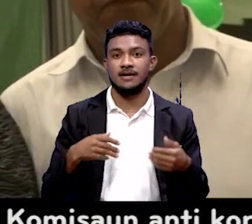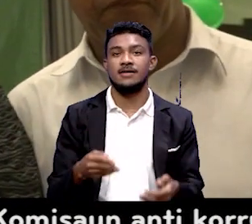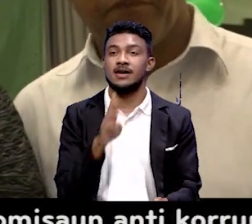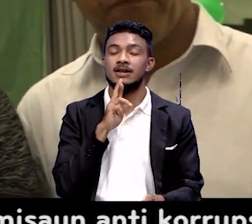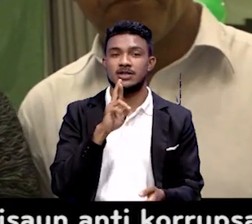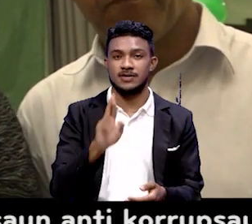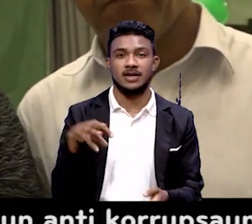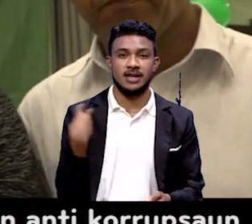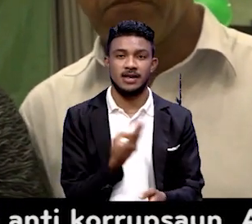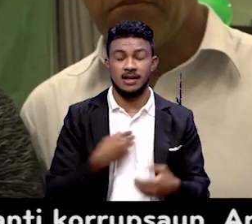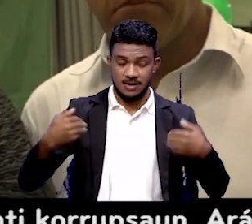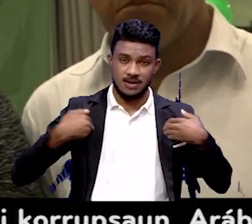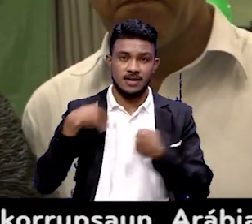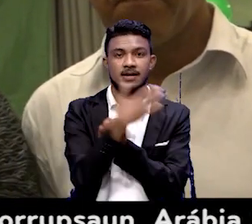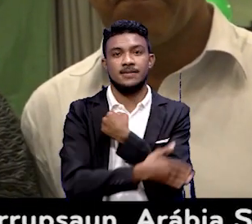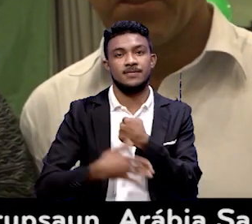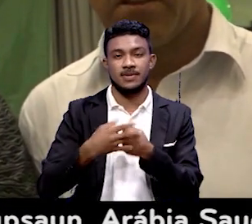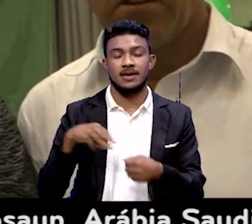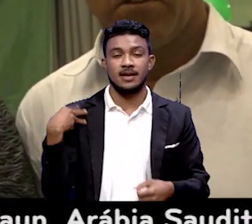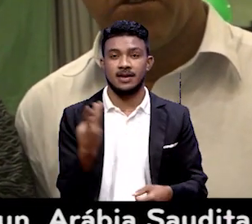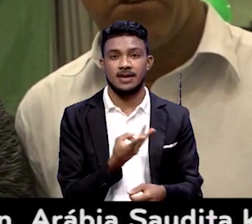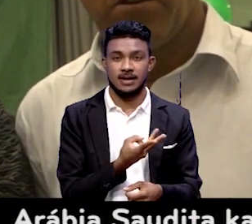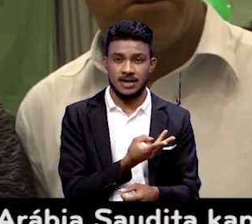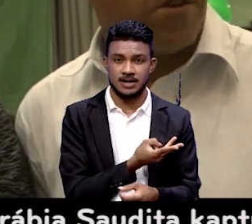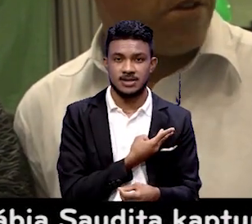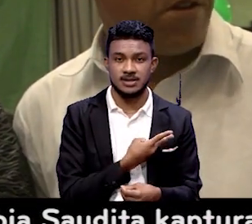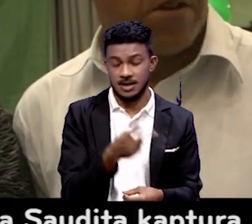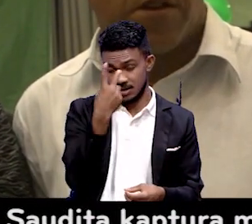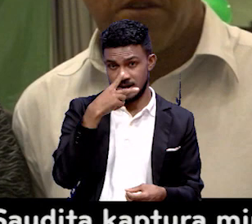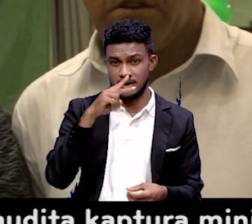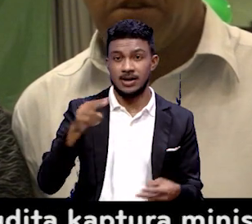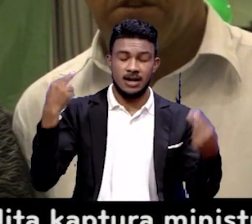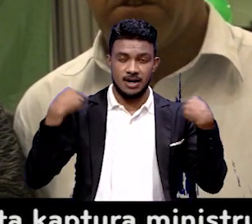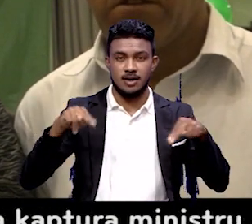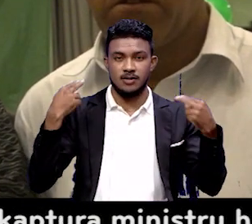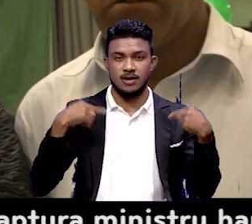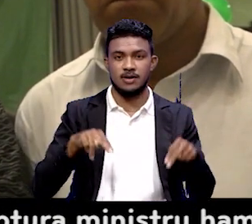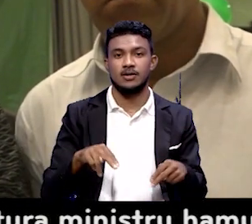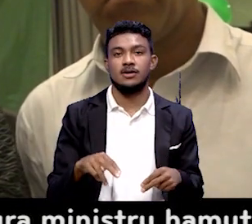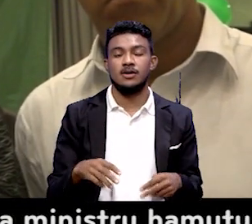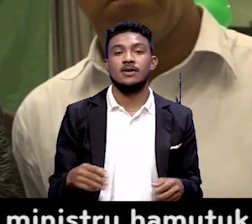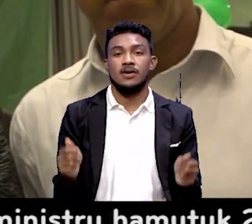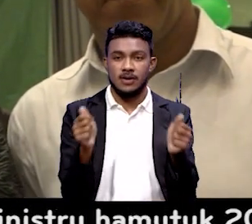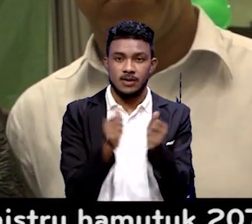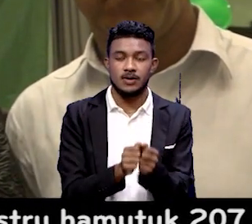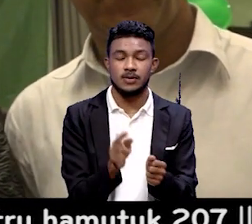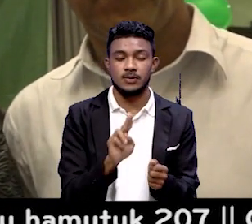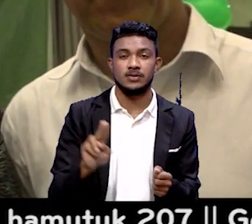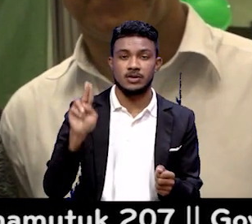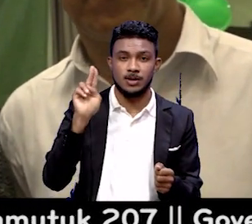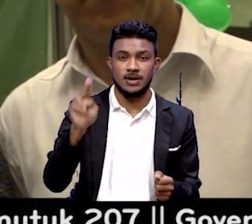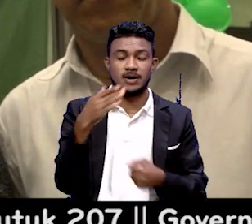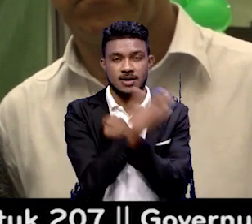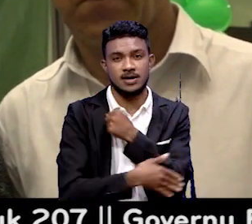punya negara, kita kasih lihat lagu-lagu untuk kita punya negara punya